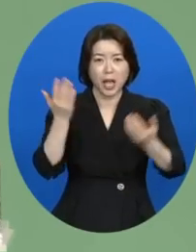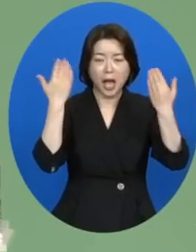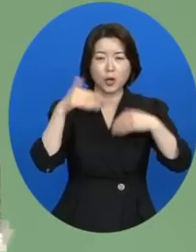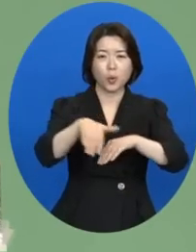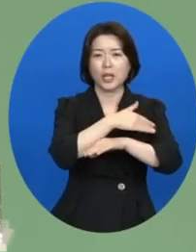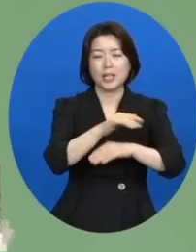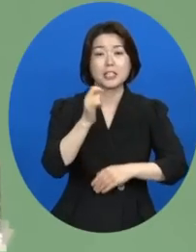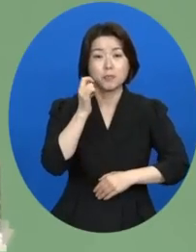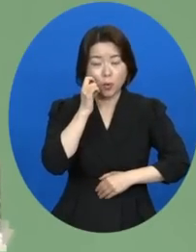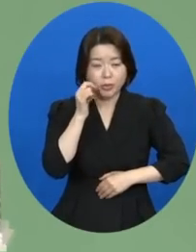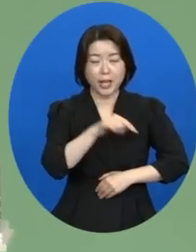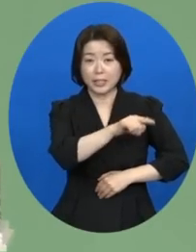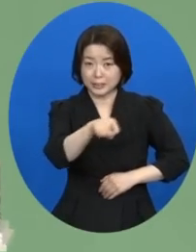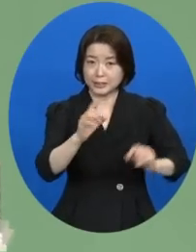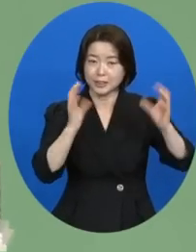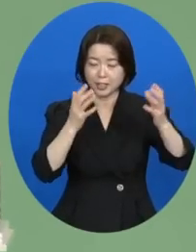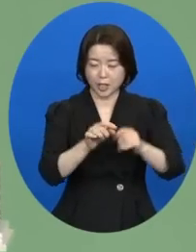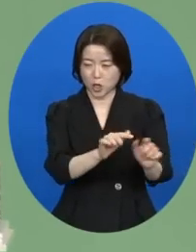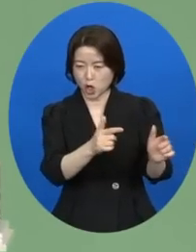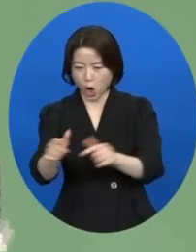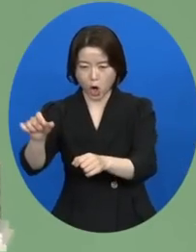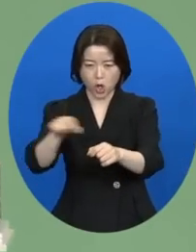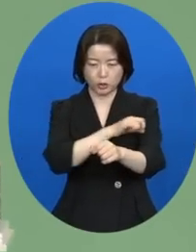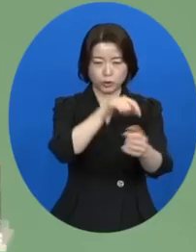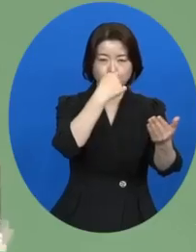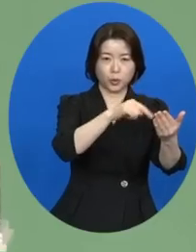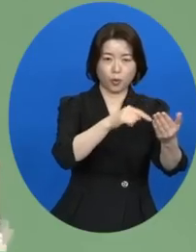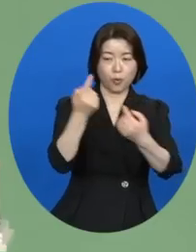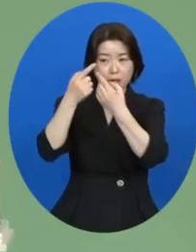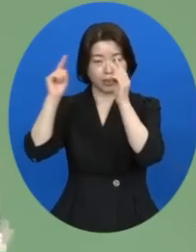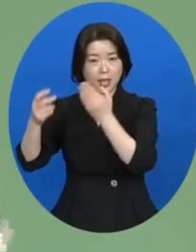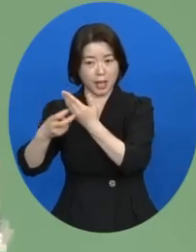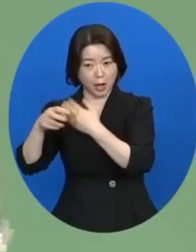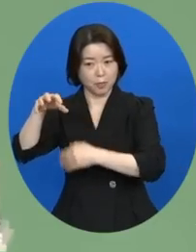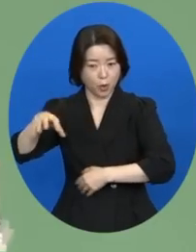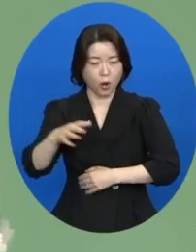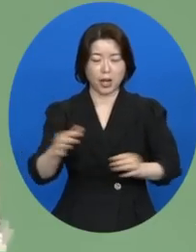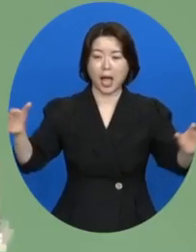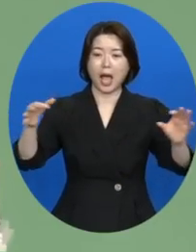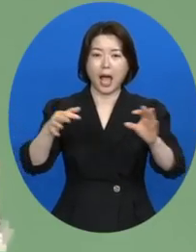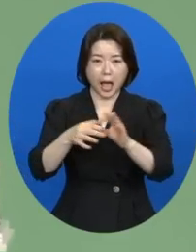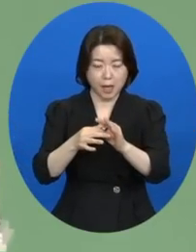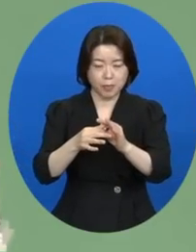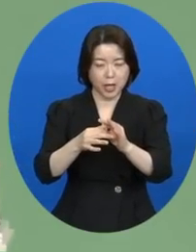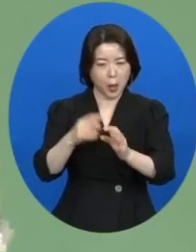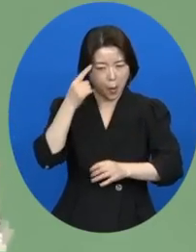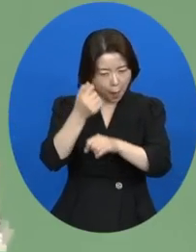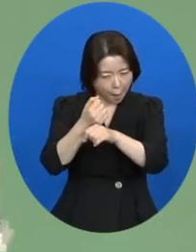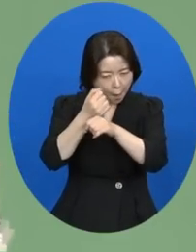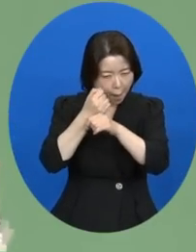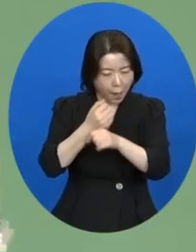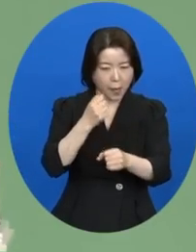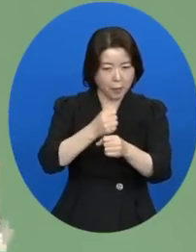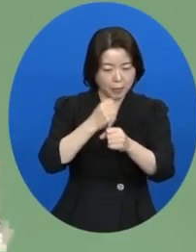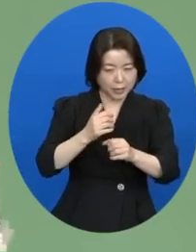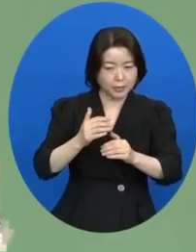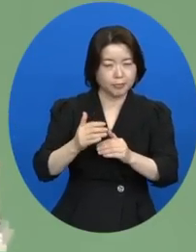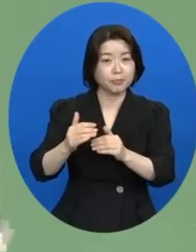여러 특수교육 과정을 태학병원과 함께 개발해 나가고